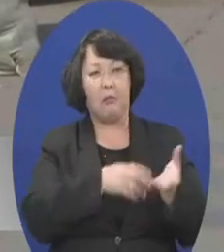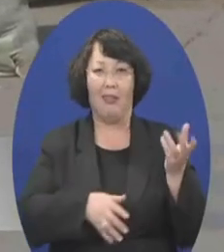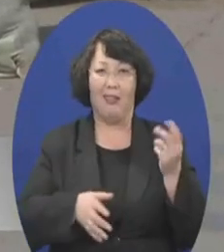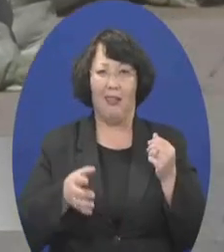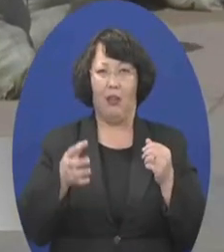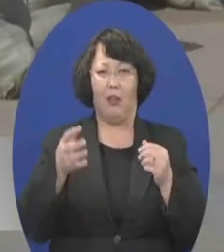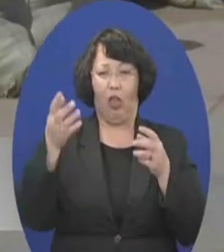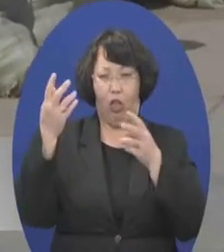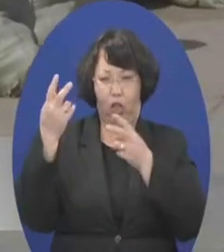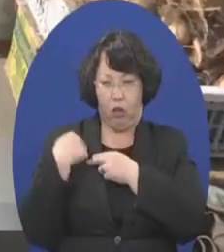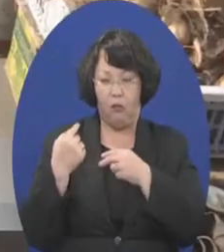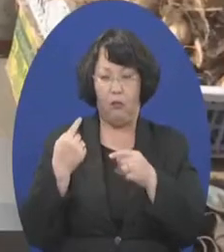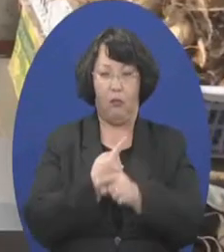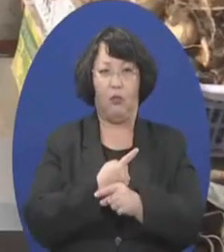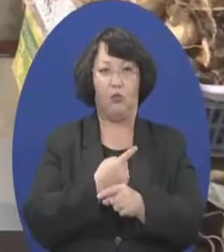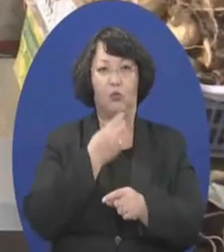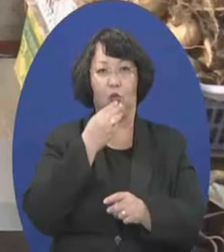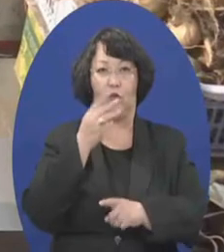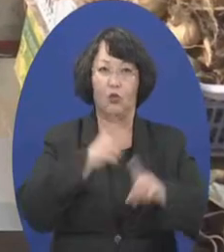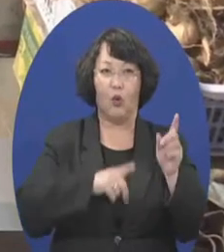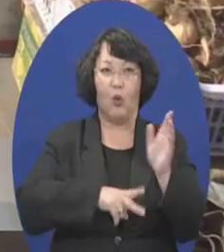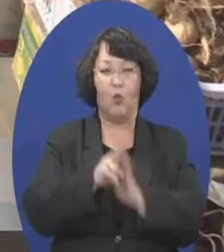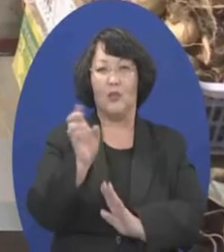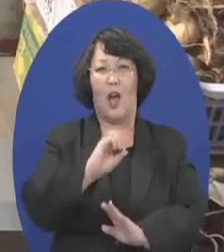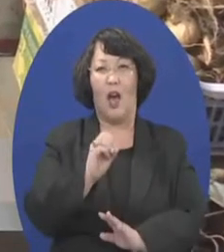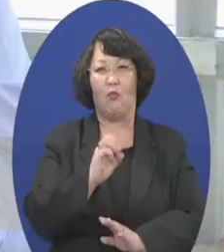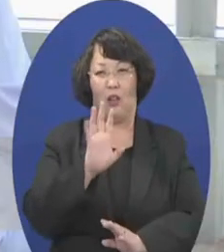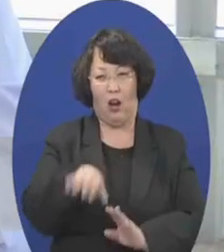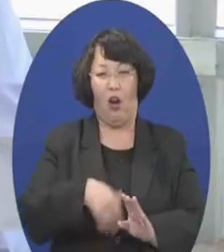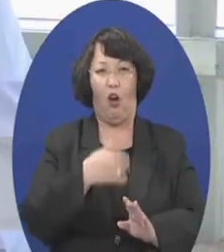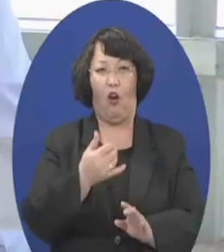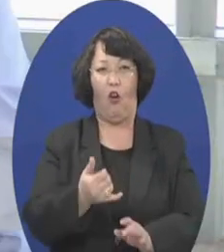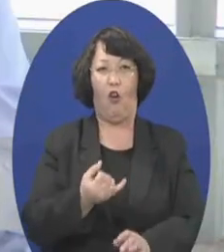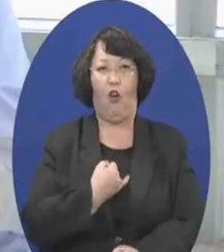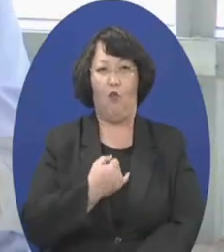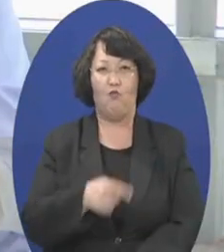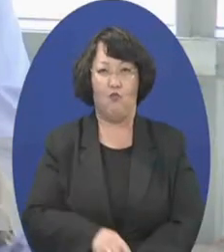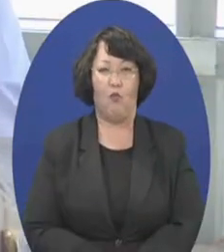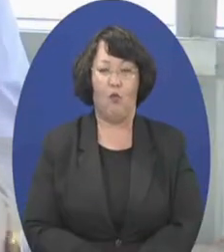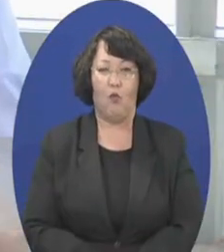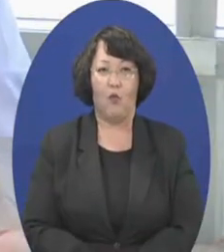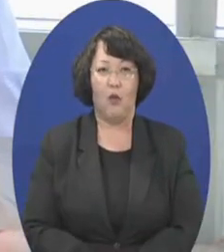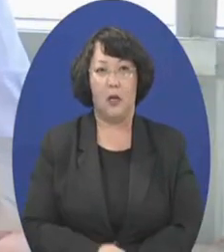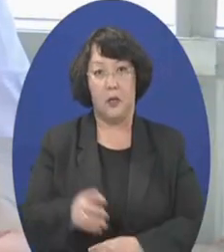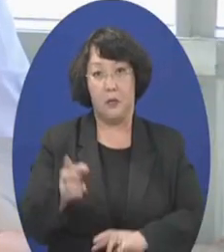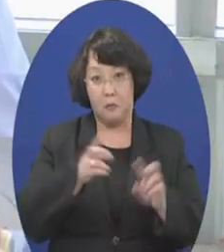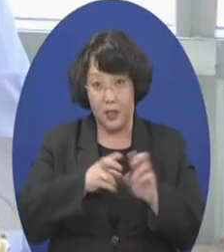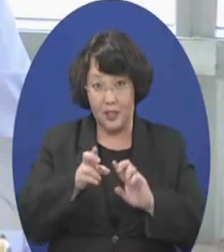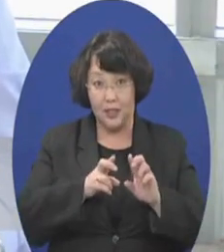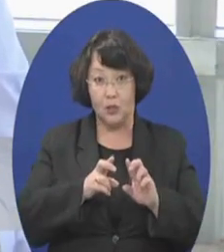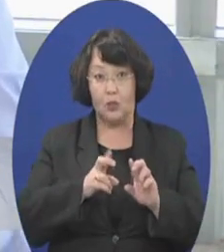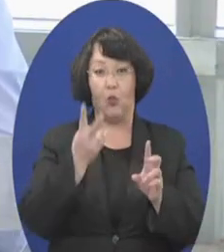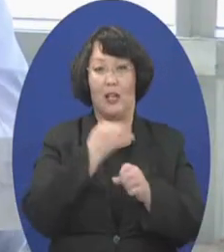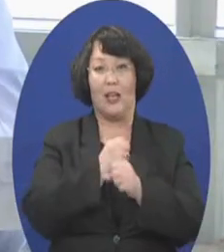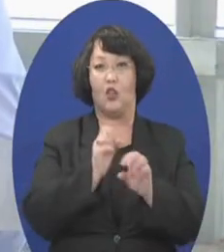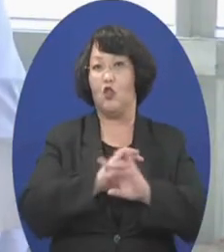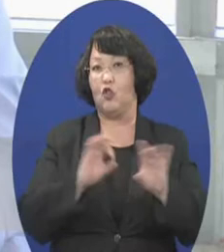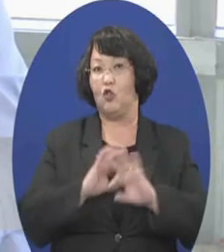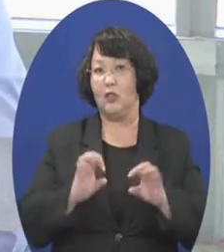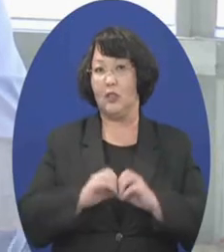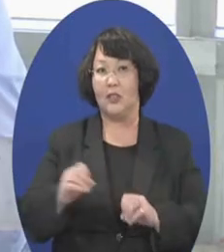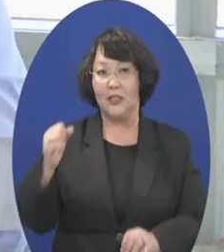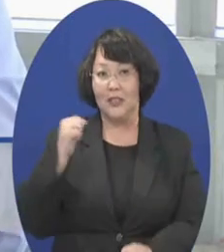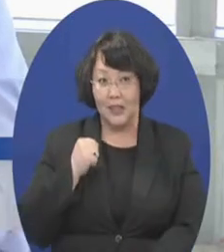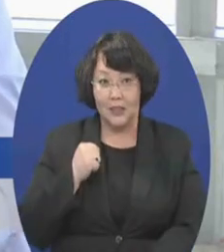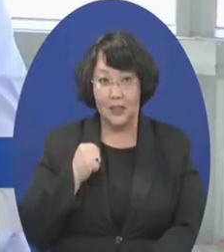бол шударга өрсөлдөөнийг бий болгоогүй уршиг гэдгийг эдийн засагч ярьлаа. Бизнесүүд л одоо олон үйл ажиллагаа явуулах юм бол тэр дундаас